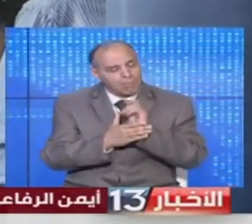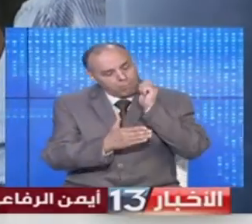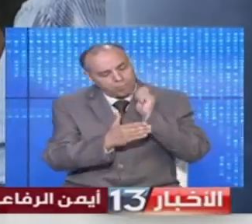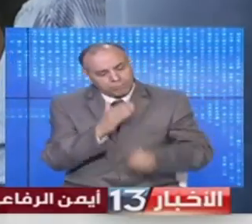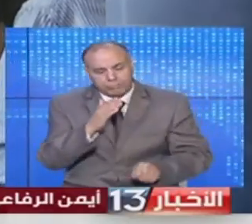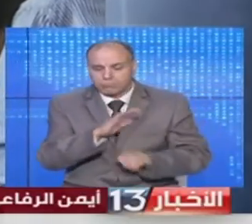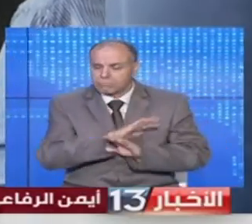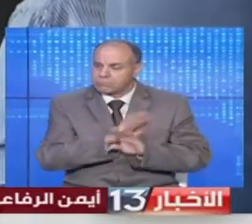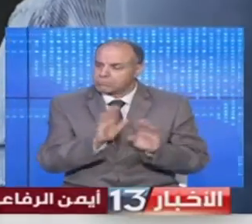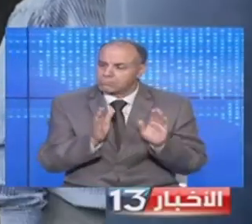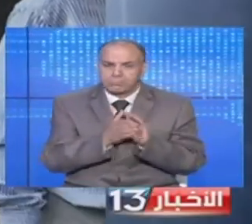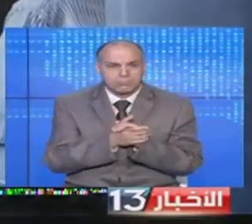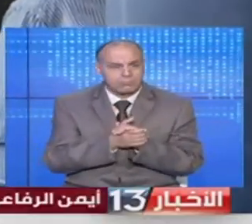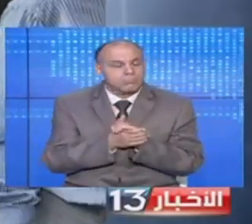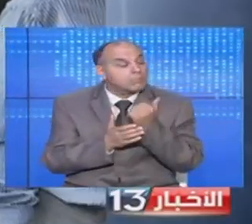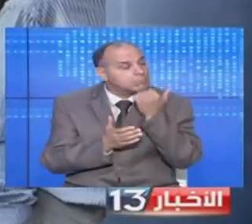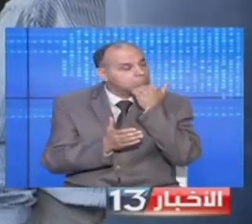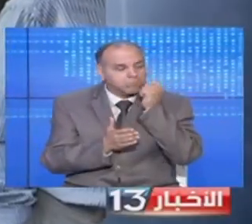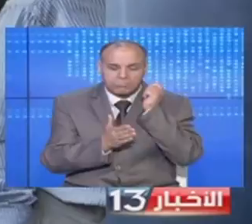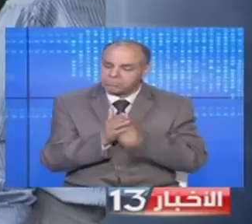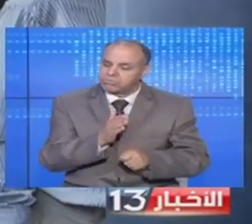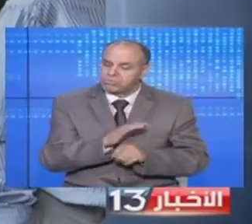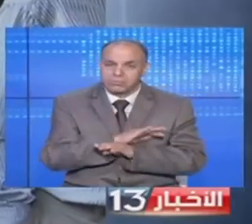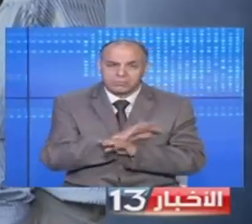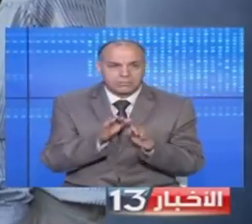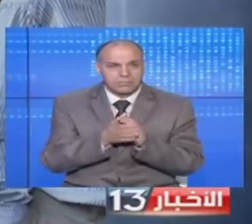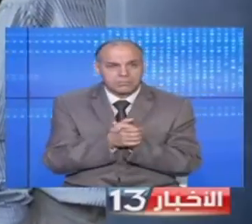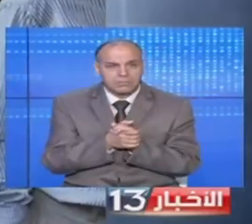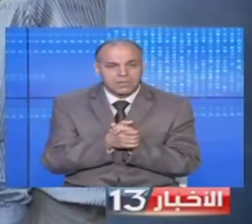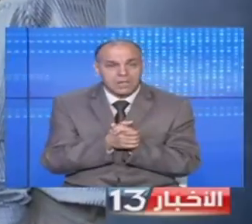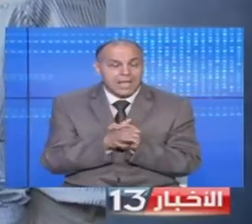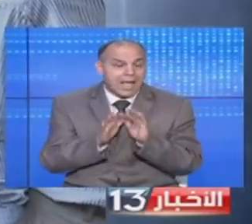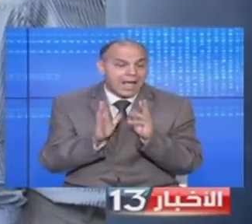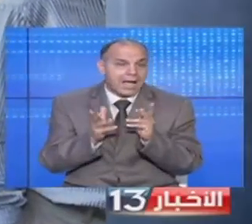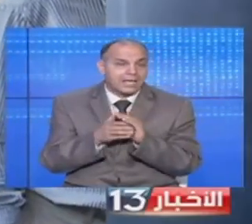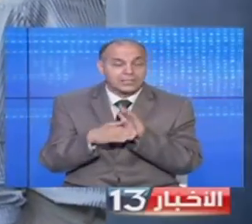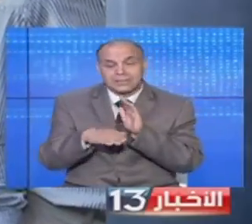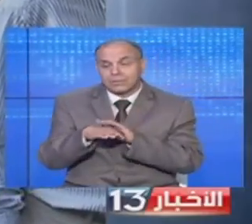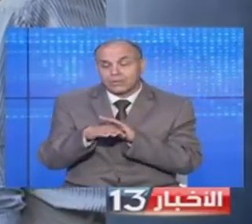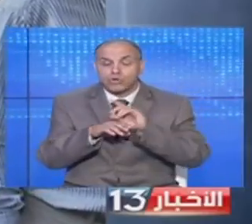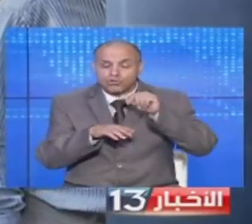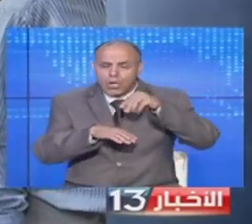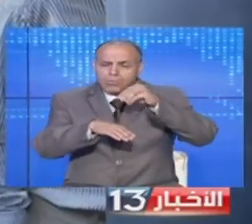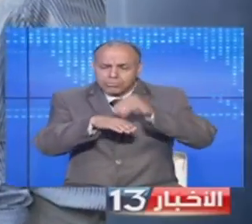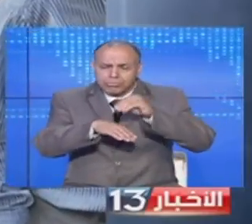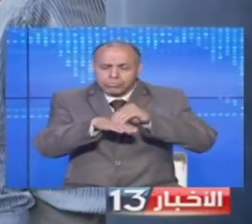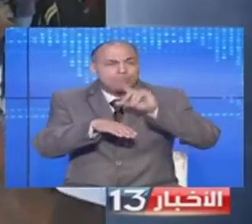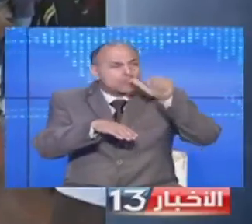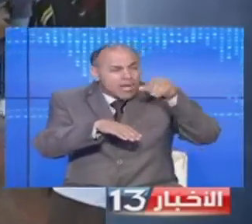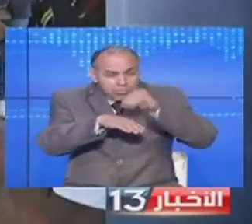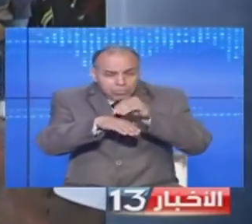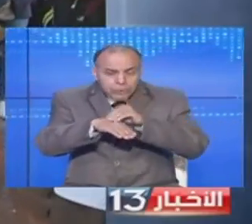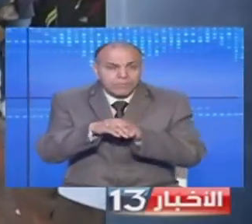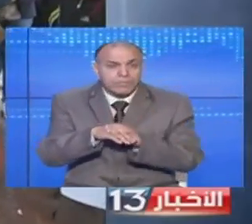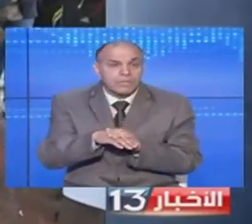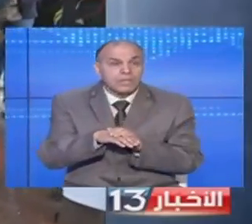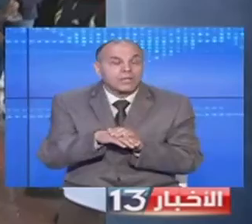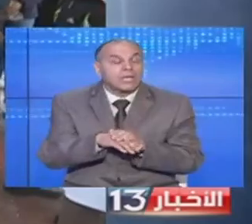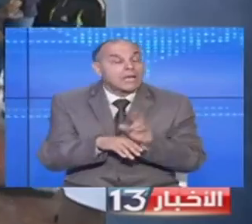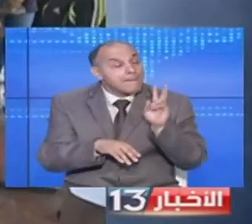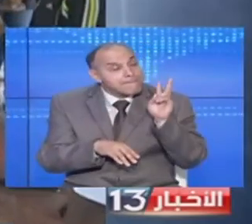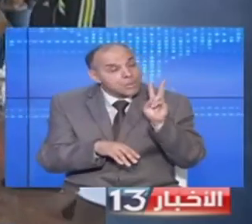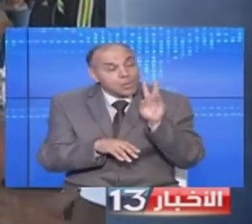اه مخالفه خطر احنا احنا وفي العبيد يستعملوا